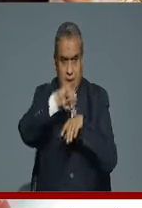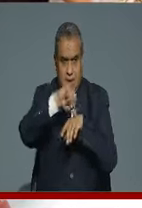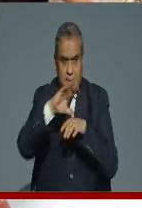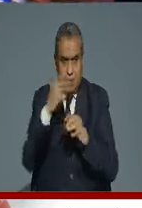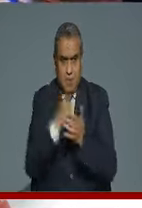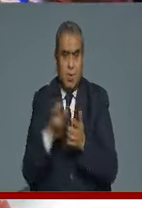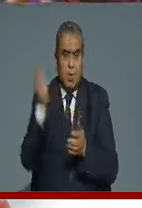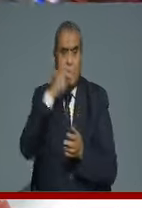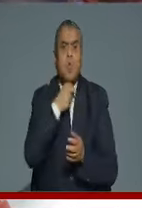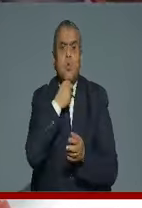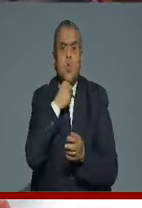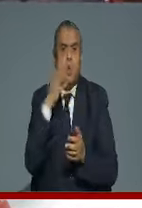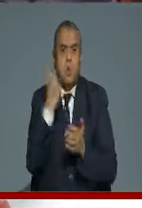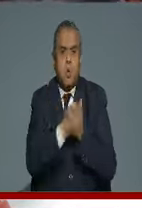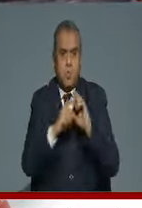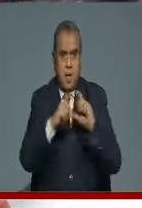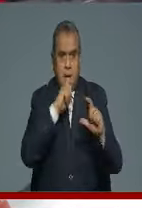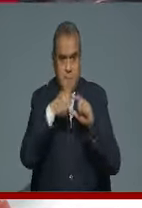زيه.